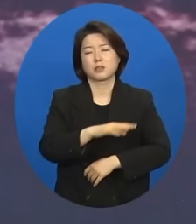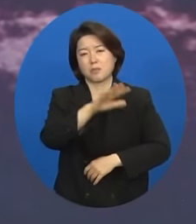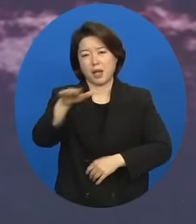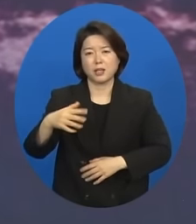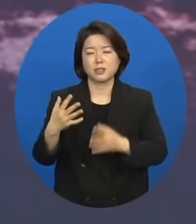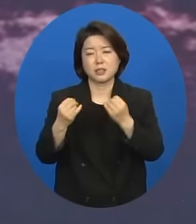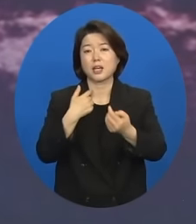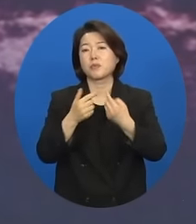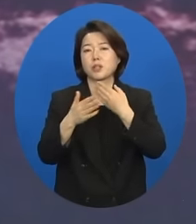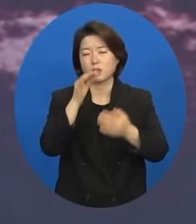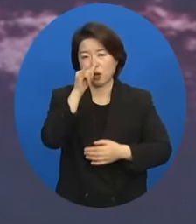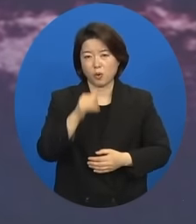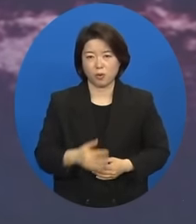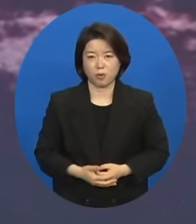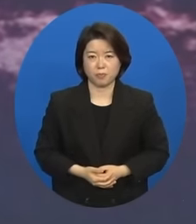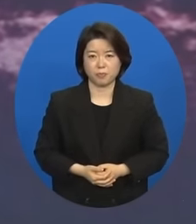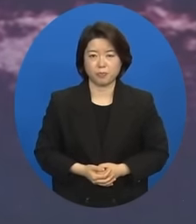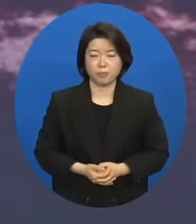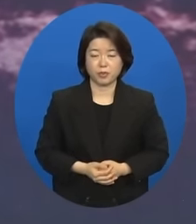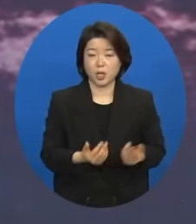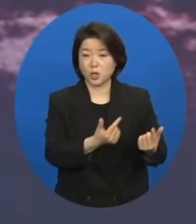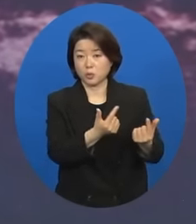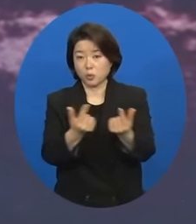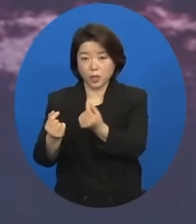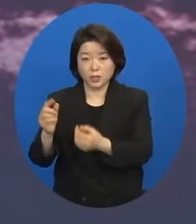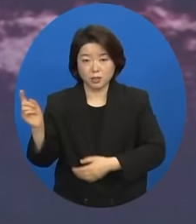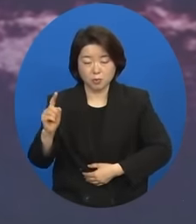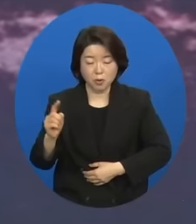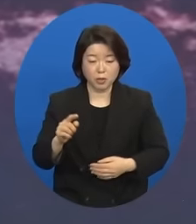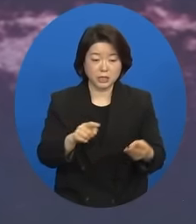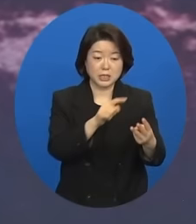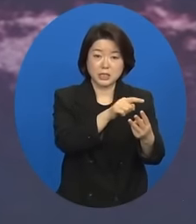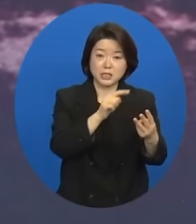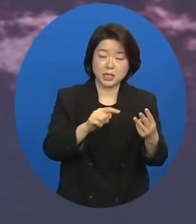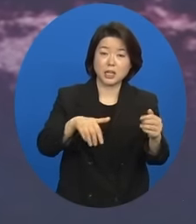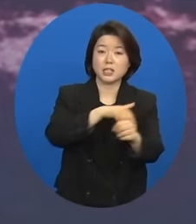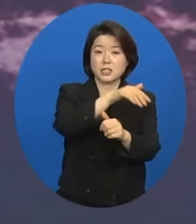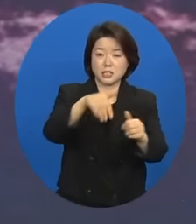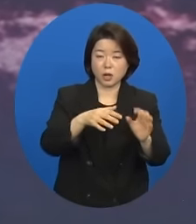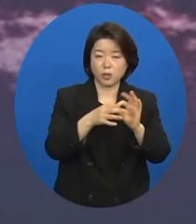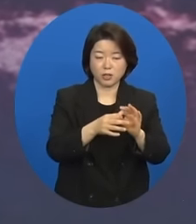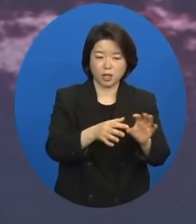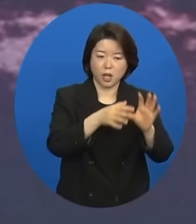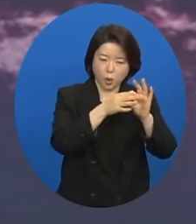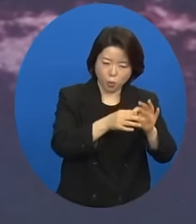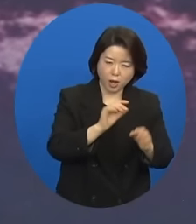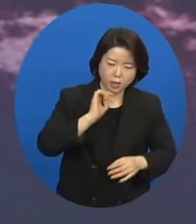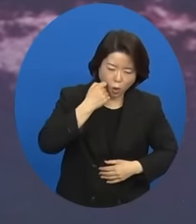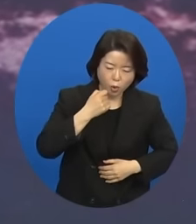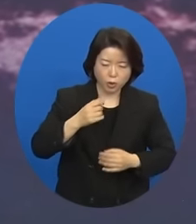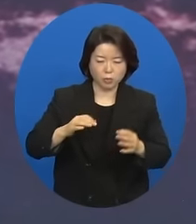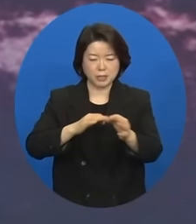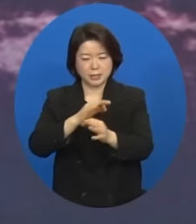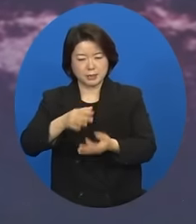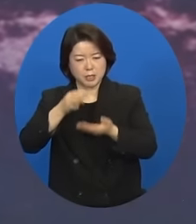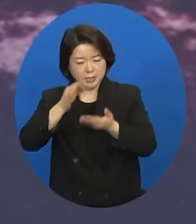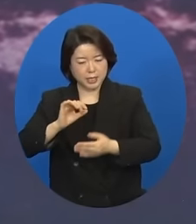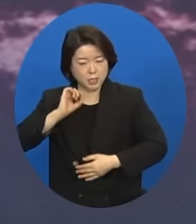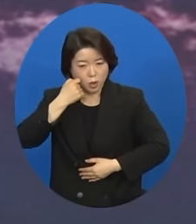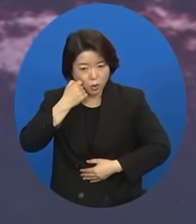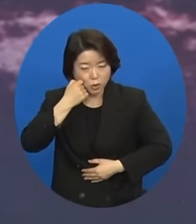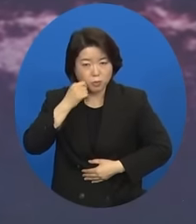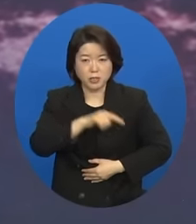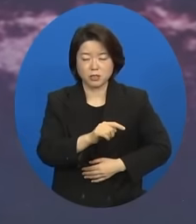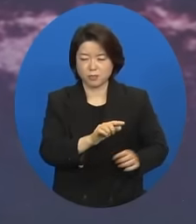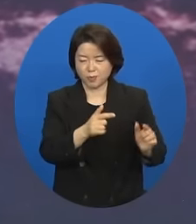통계입니다 공은 뭐냐면 상황을 통해서 그 관계의 어려움이나 재정의 어려움이나 어떤 이런